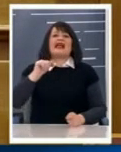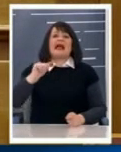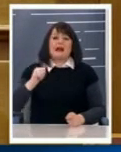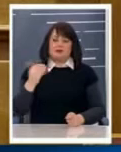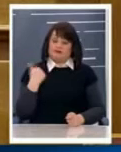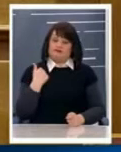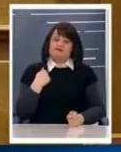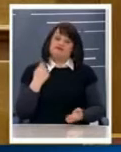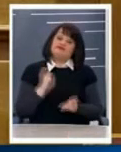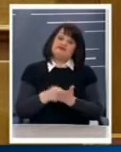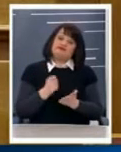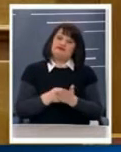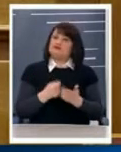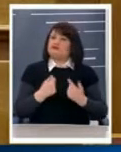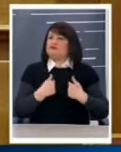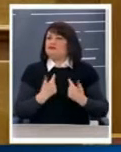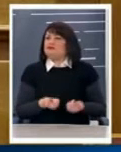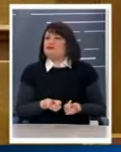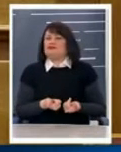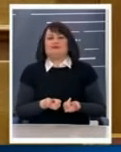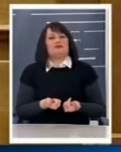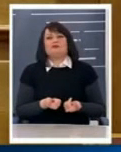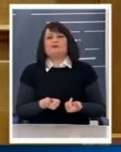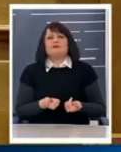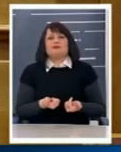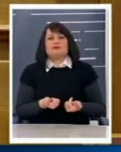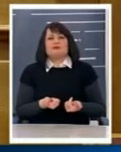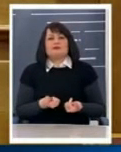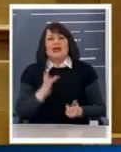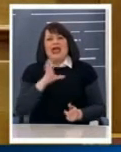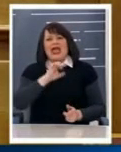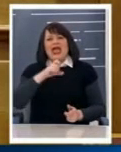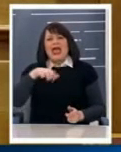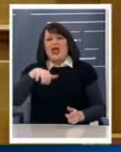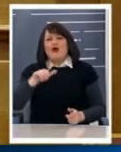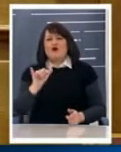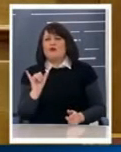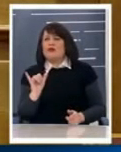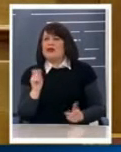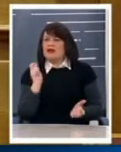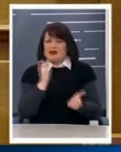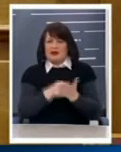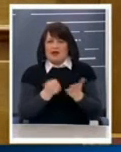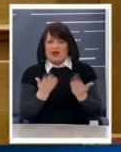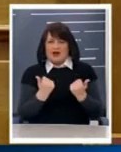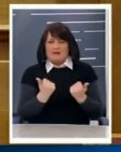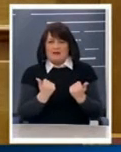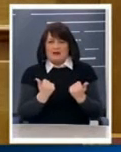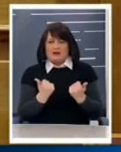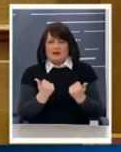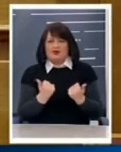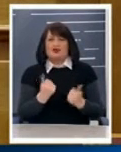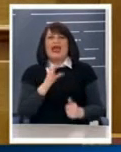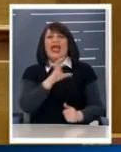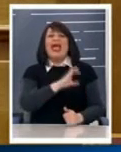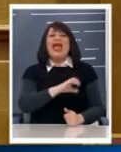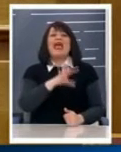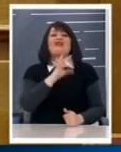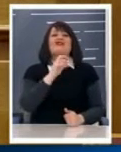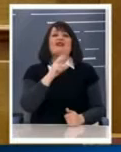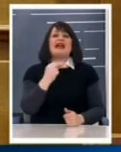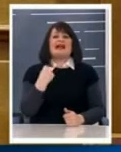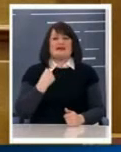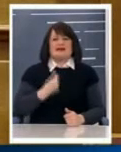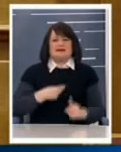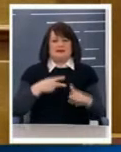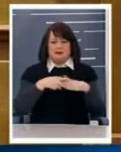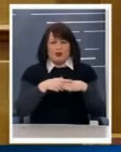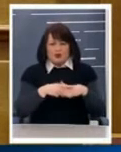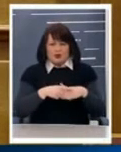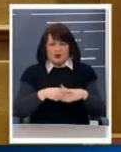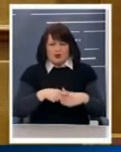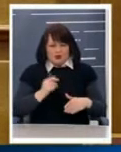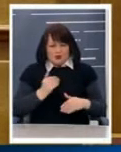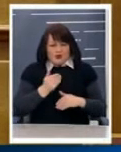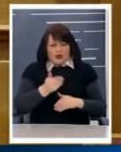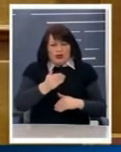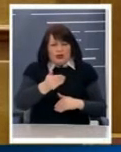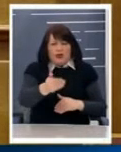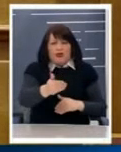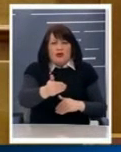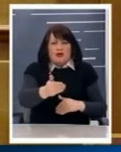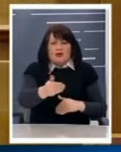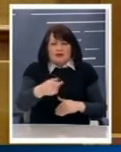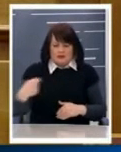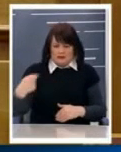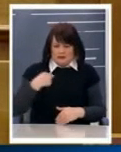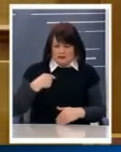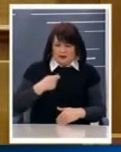πληρώσουμε. Αφού δεν μας πληρώνει ο ΕΟΠΗ, ας κάνει παράταση δόσεων ο ΕΦΚΑ. Σου λέει, αφού δεν μας